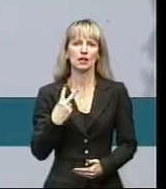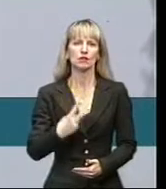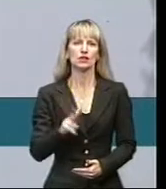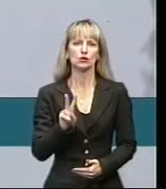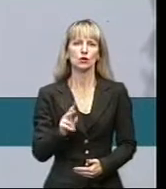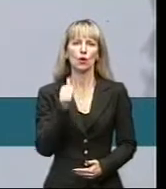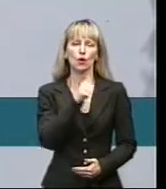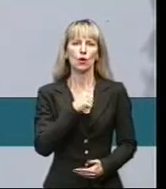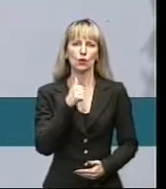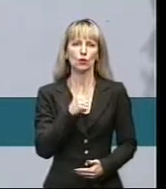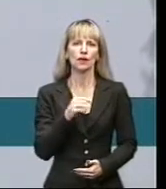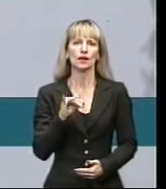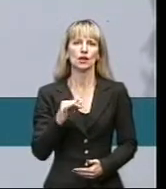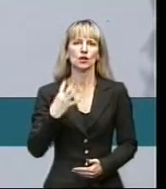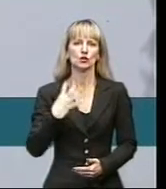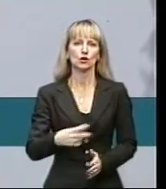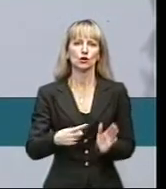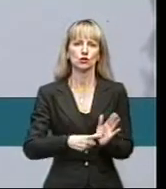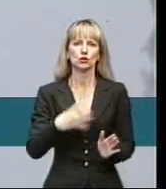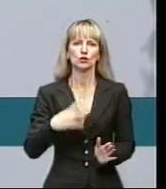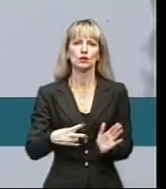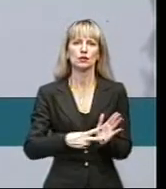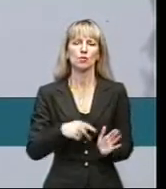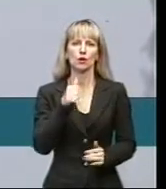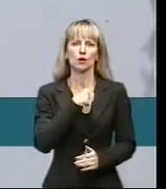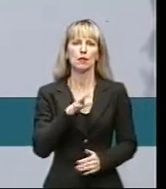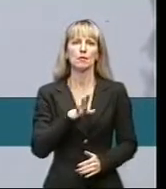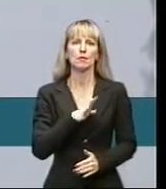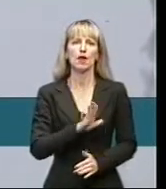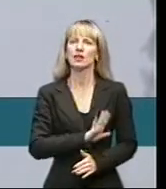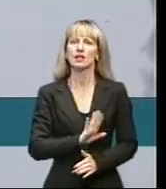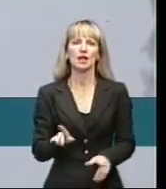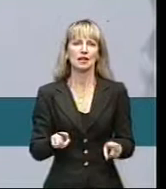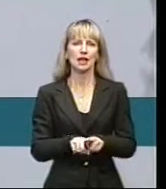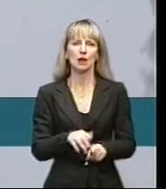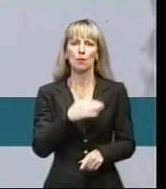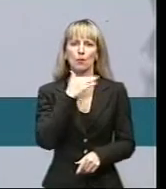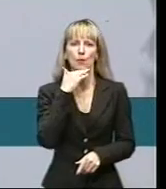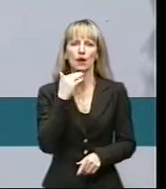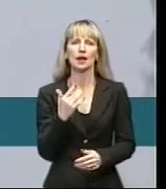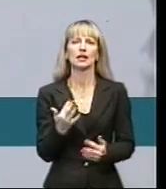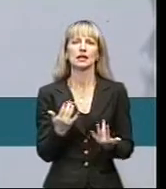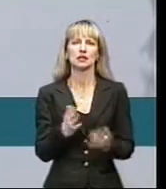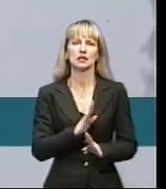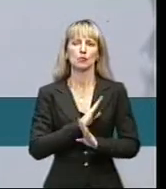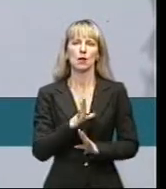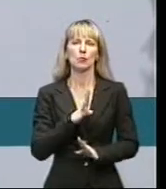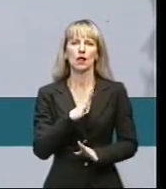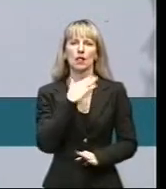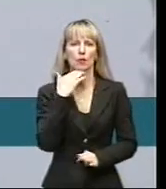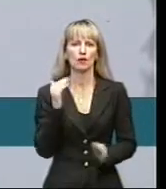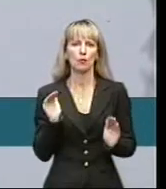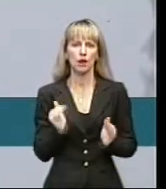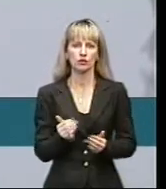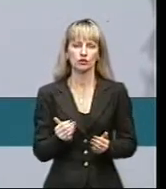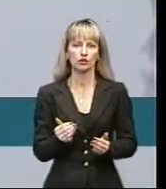21-22 року і 46-47 років був не таким масовим. Кількість загиблих була набагато меншою. І